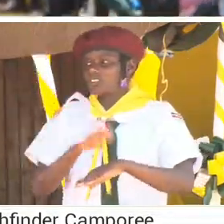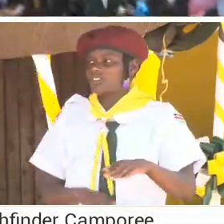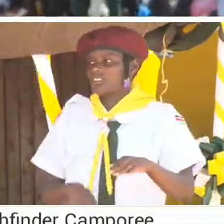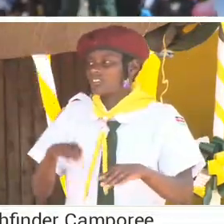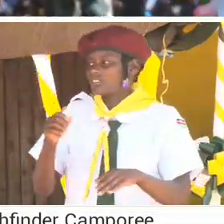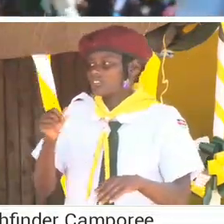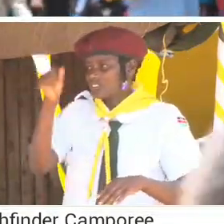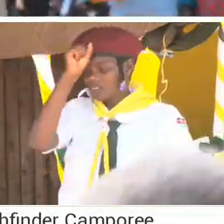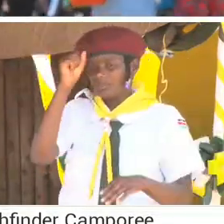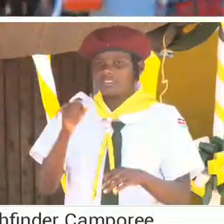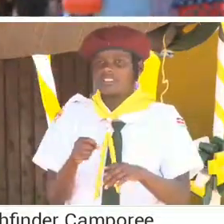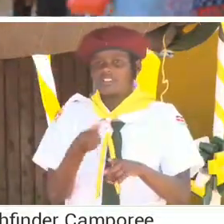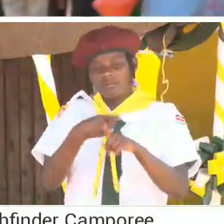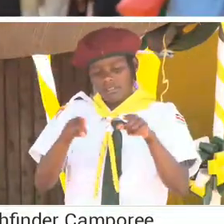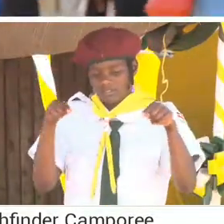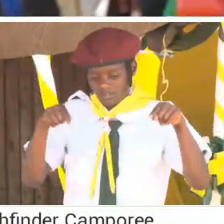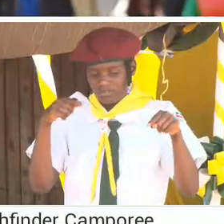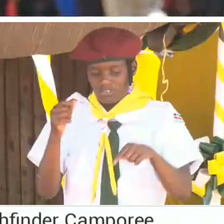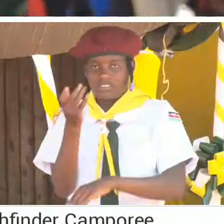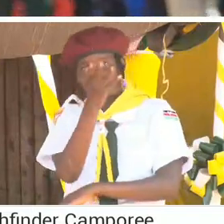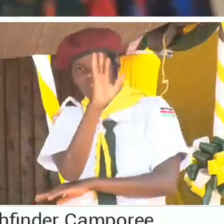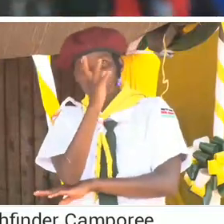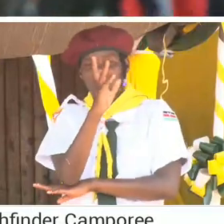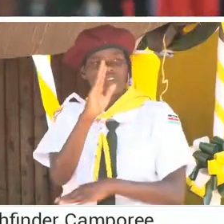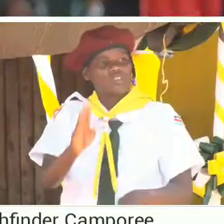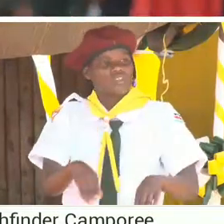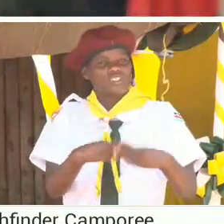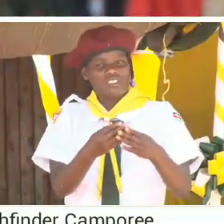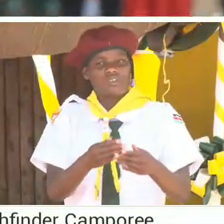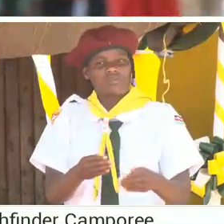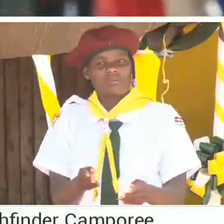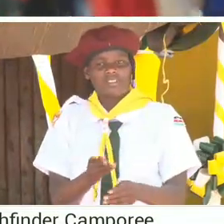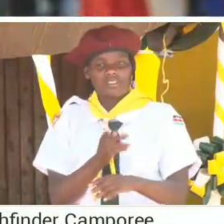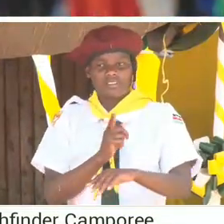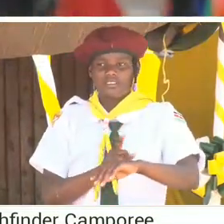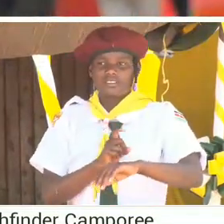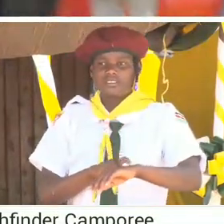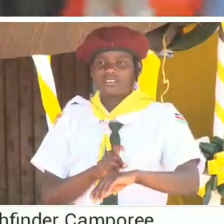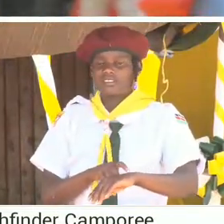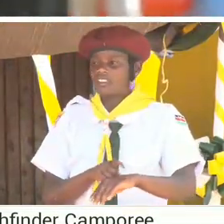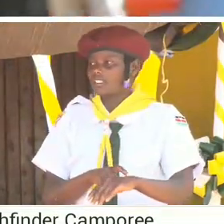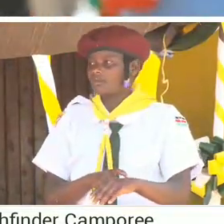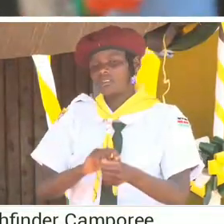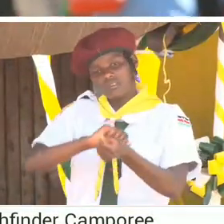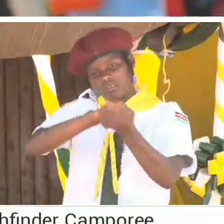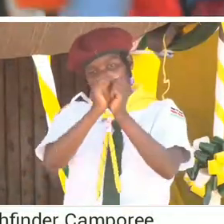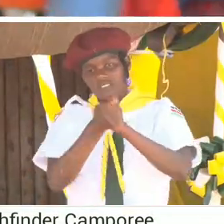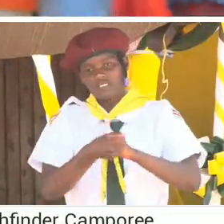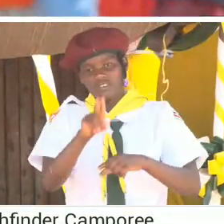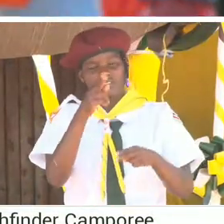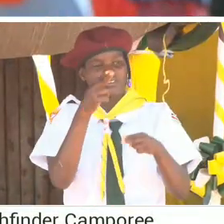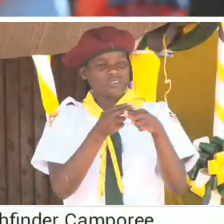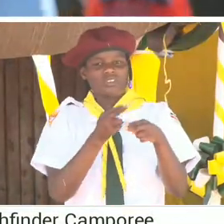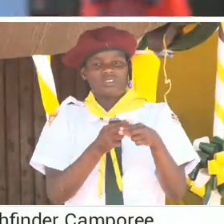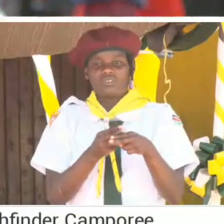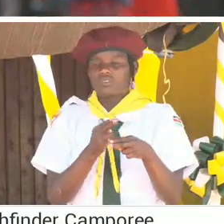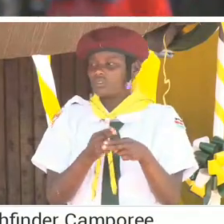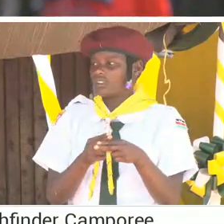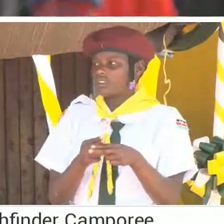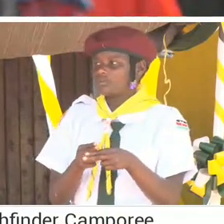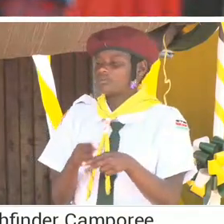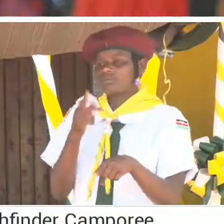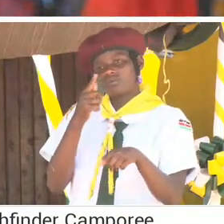kajizi. Mchana wa leo Yesu amekupa nafasi ya kukubadilisha jina. Anataka kuite taifa takatifu